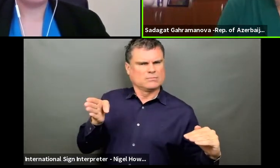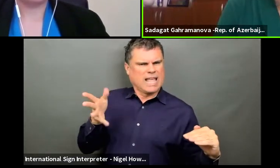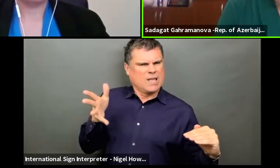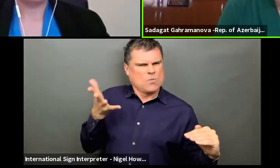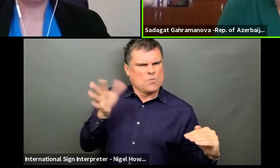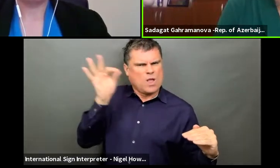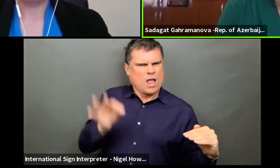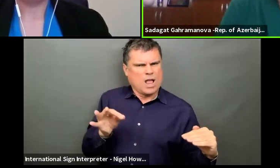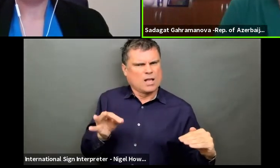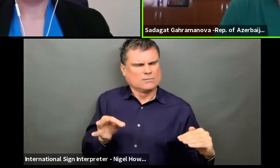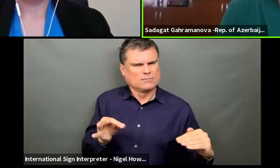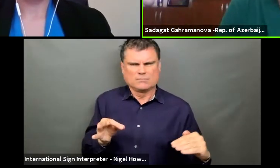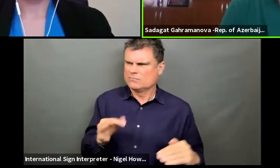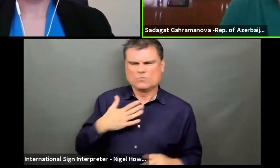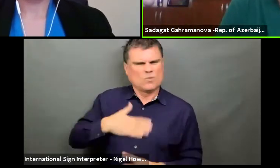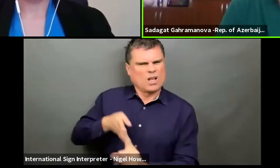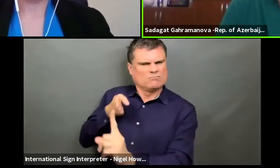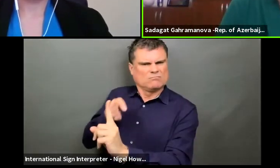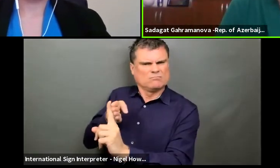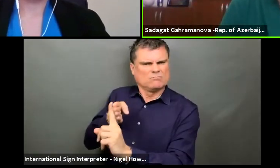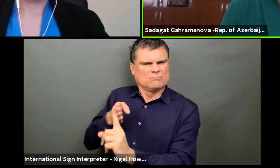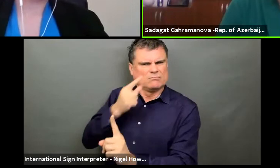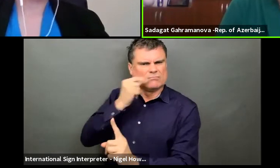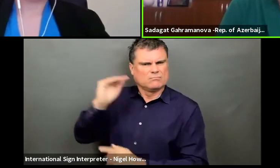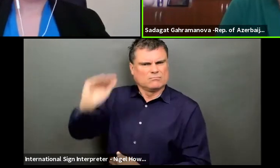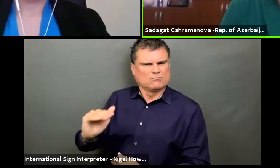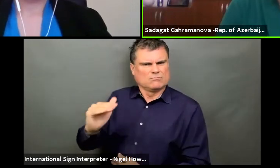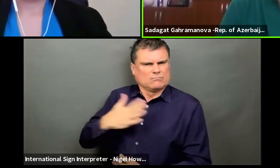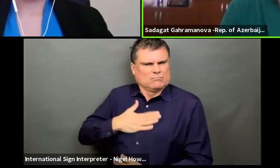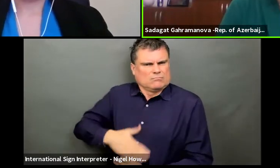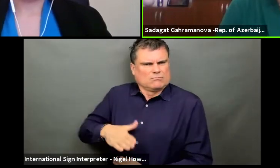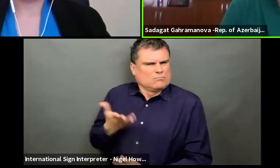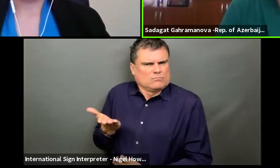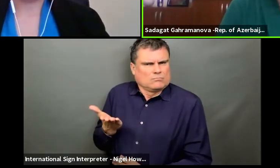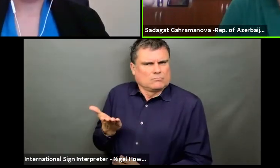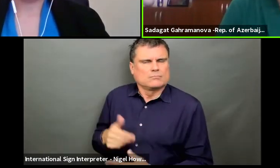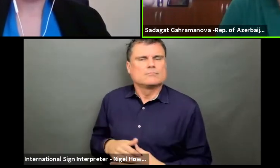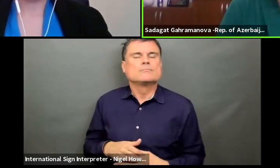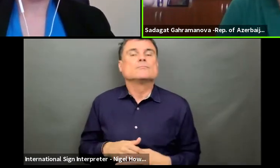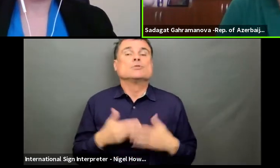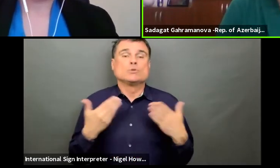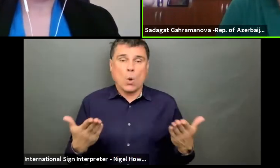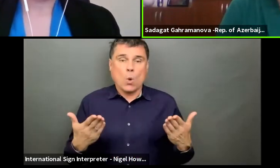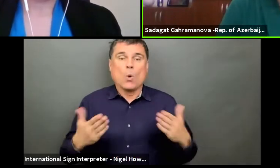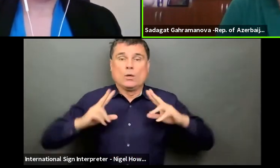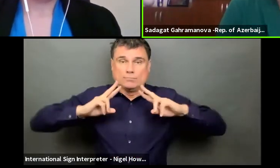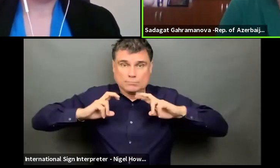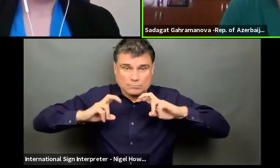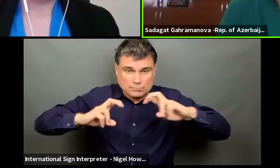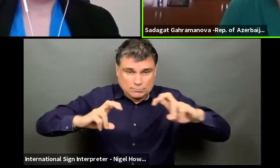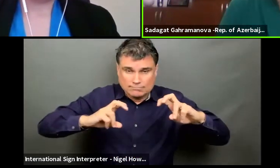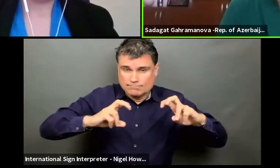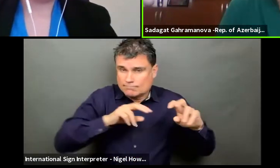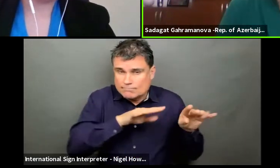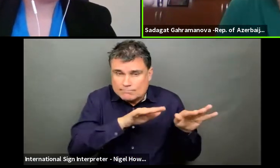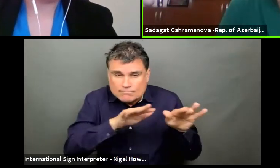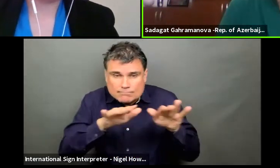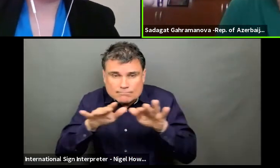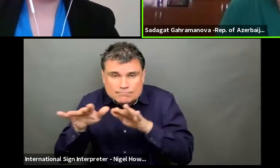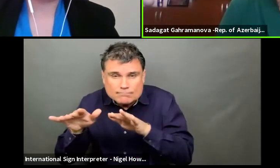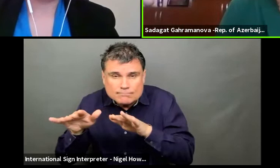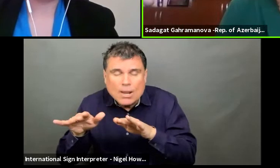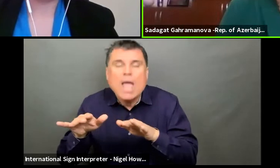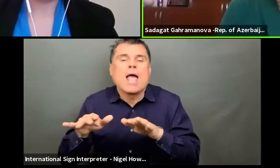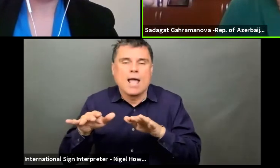февраля 2020 года был принят Национальный план действий на 2020-2025 годы по